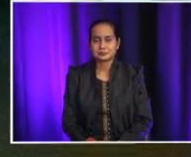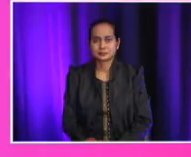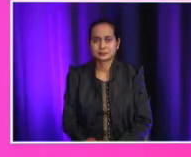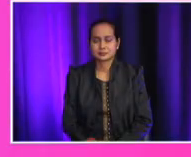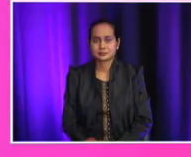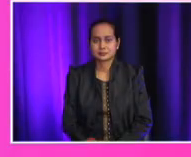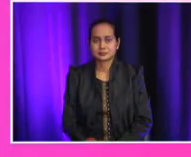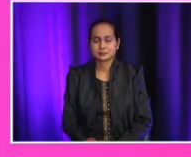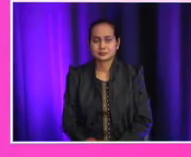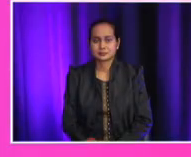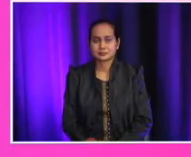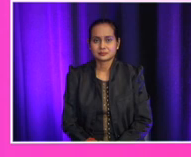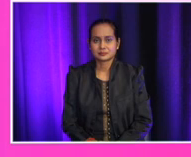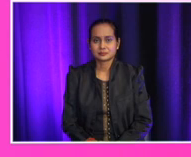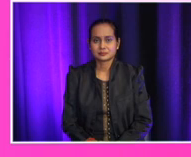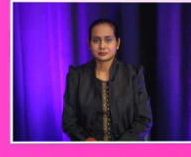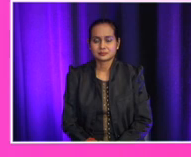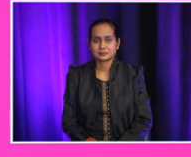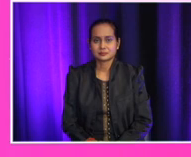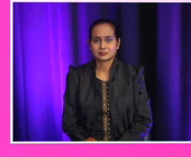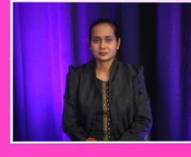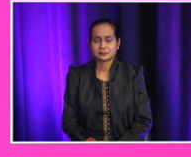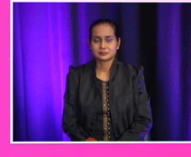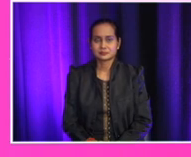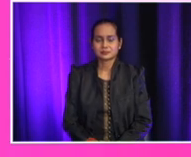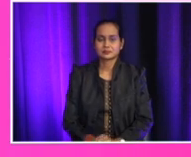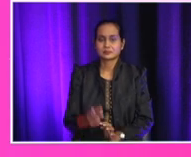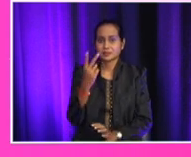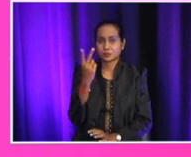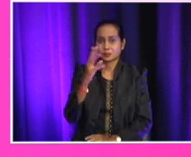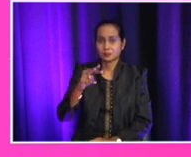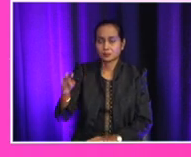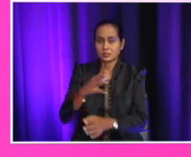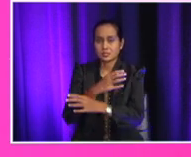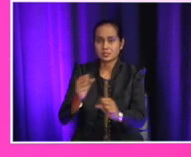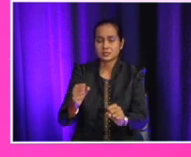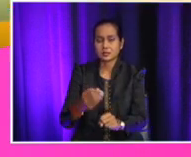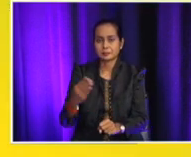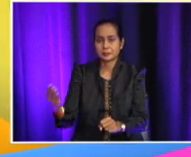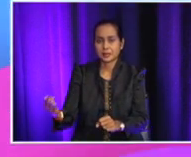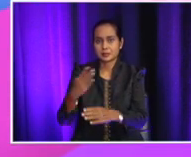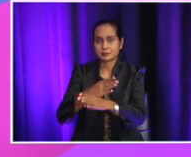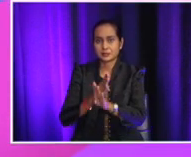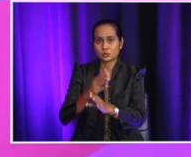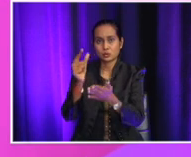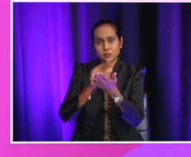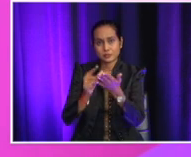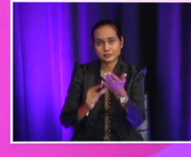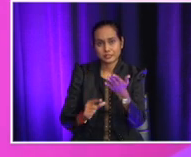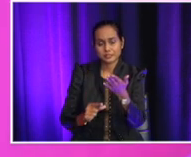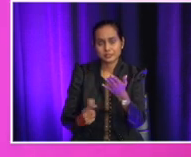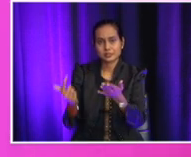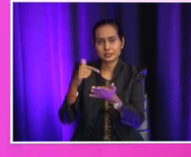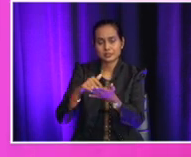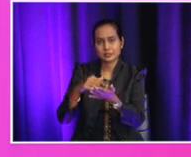sediakan bahan dalam bentuk grafik Oke dan Anna dan Nadira akan disediakan